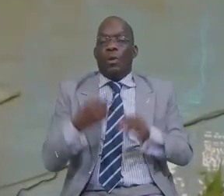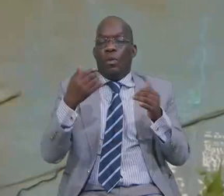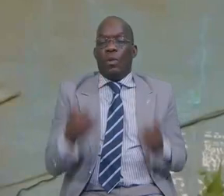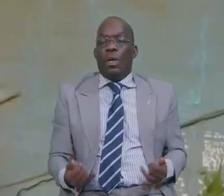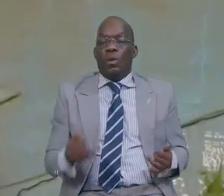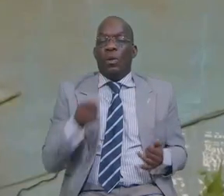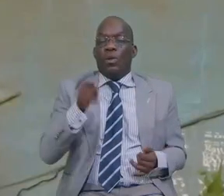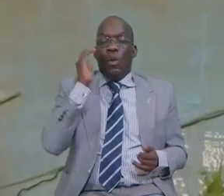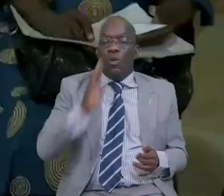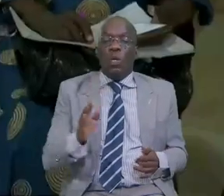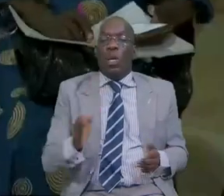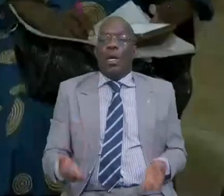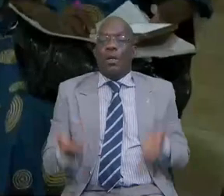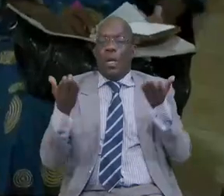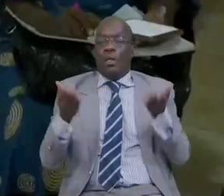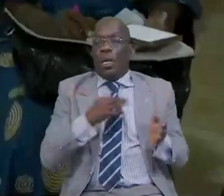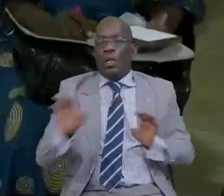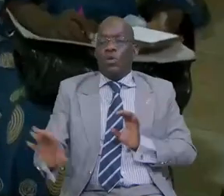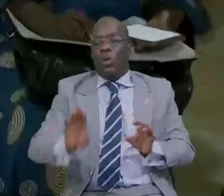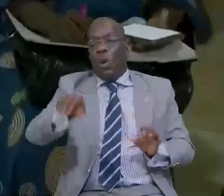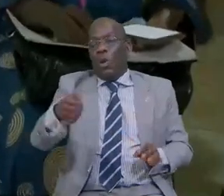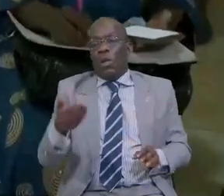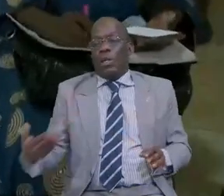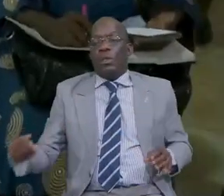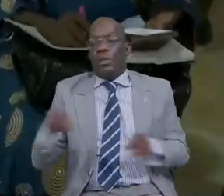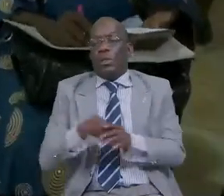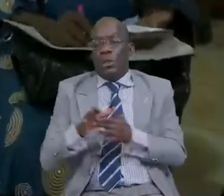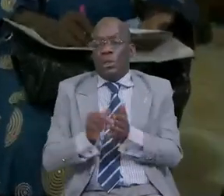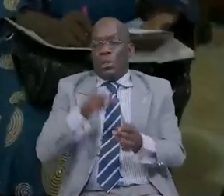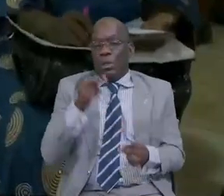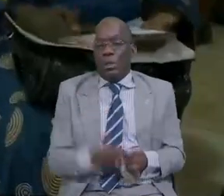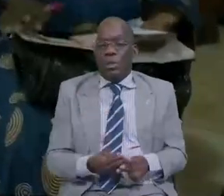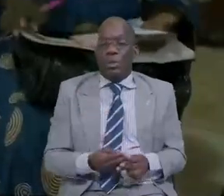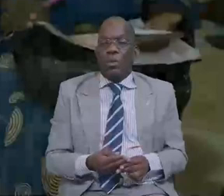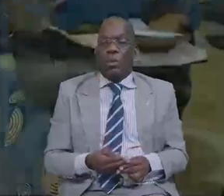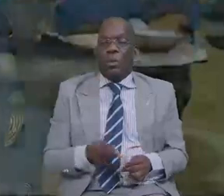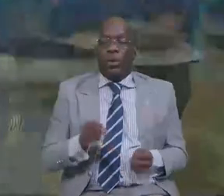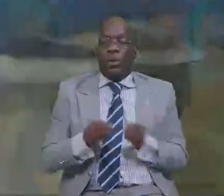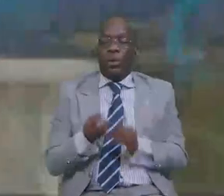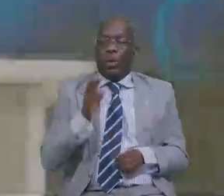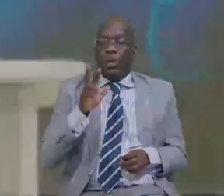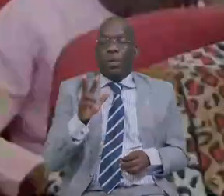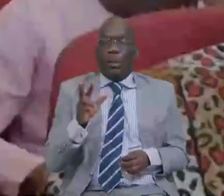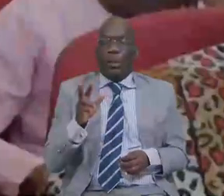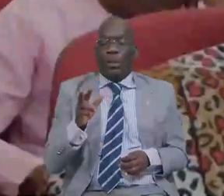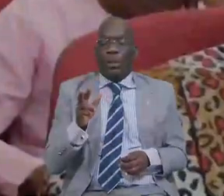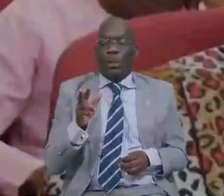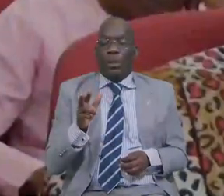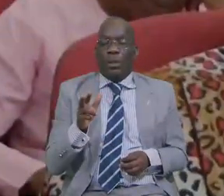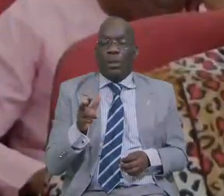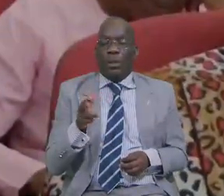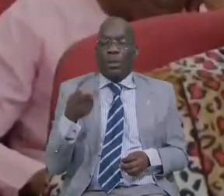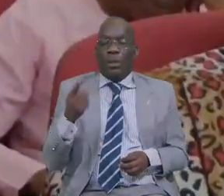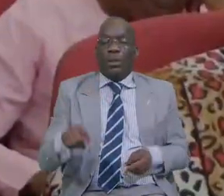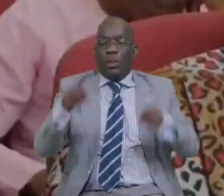partir d'aujourd'hui, tu vas te lever et tu feras l'autre chose. Voyons le troisième élément,